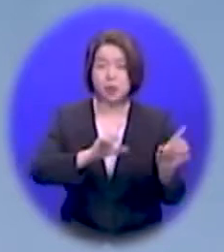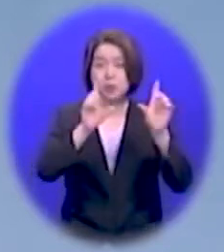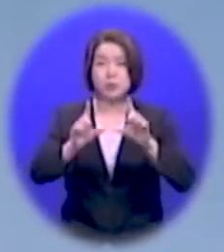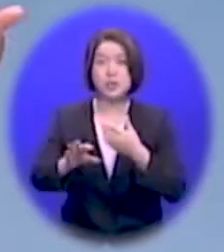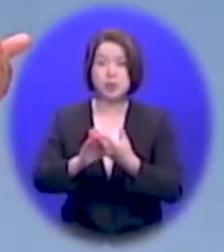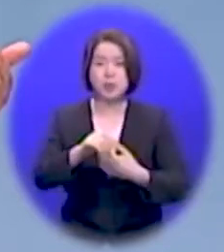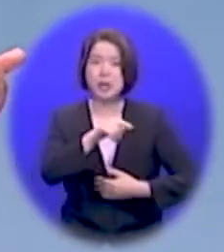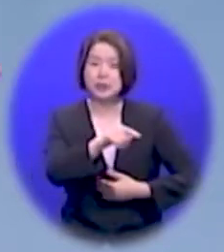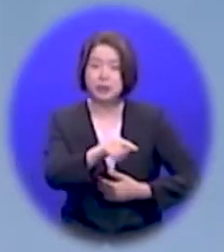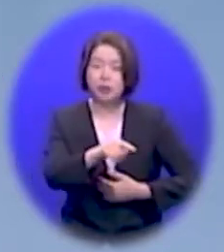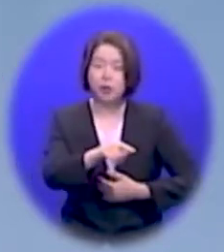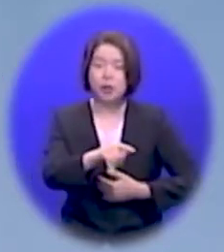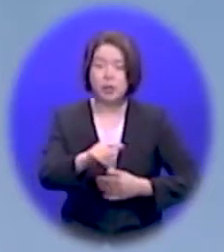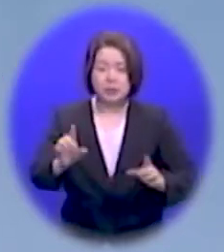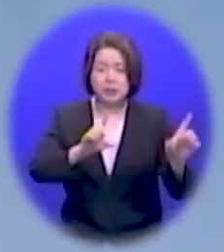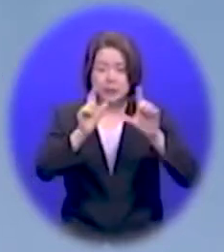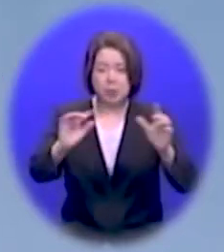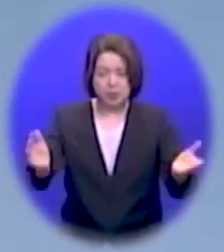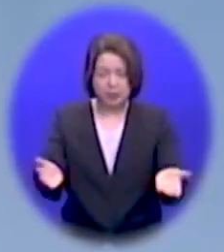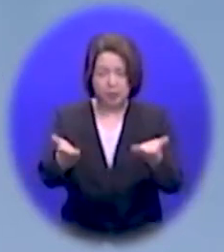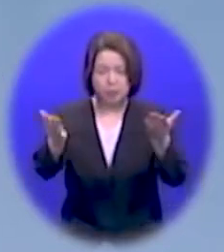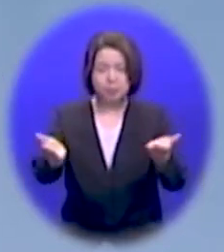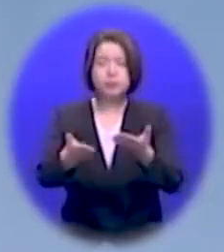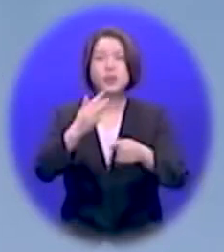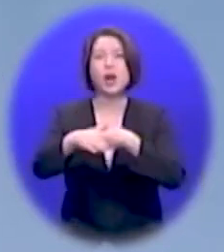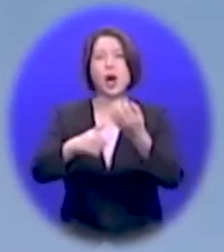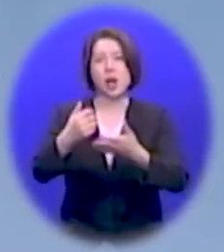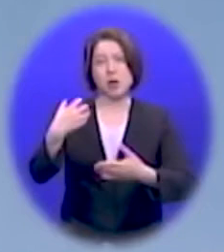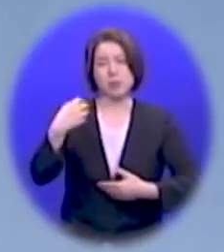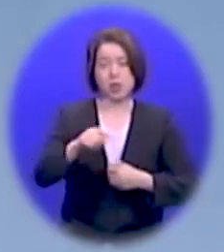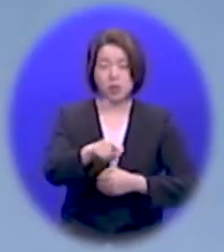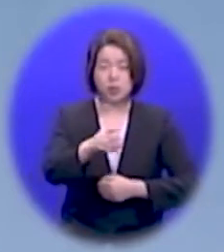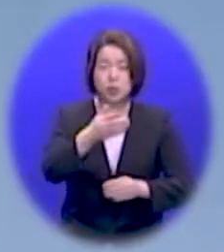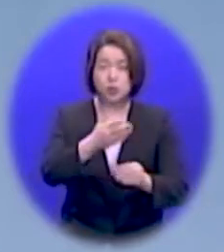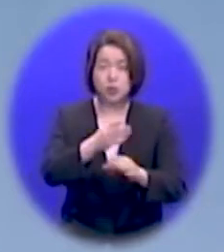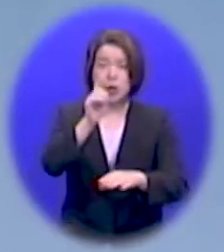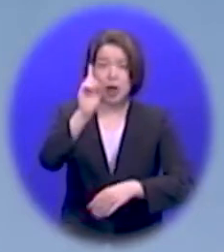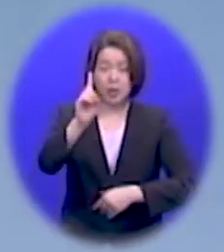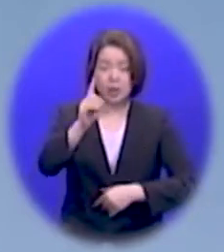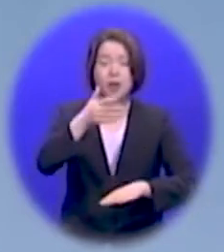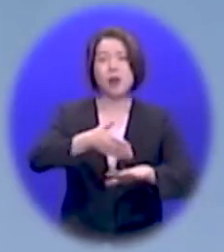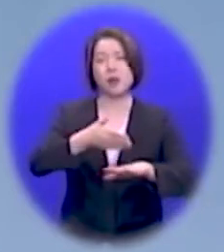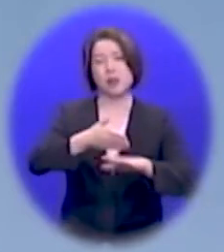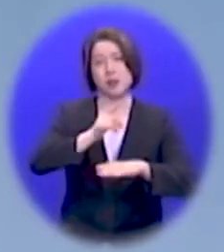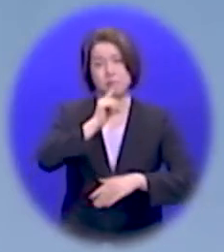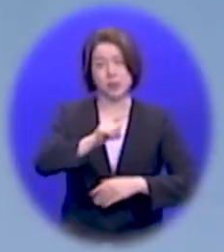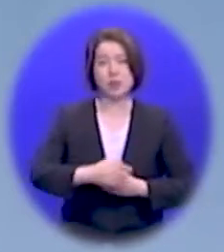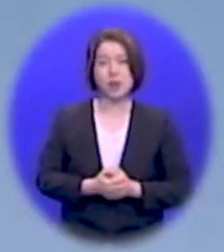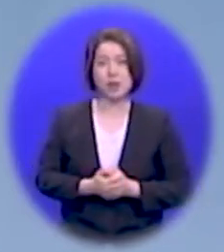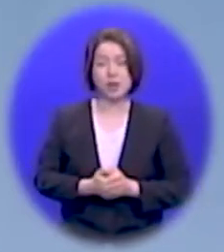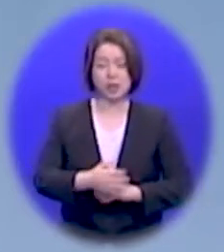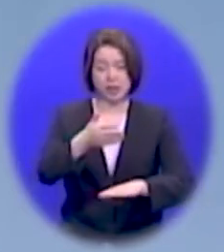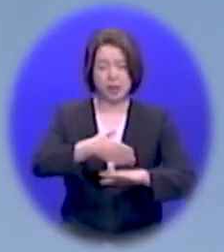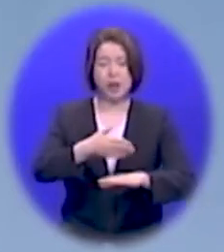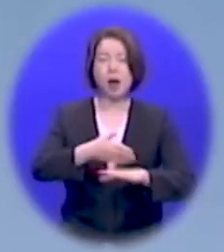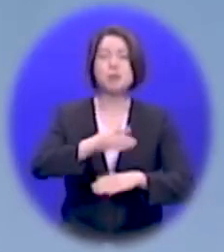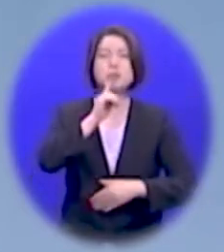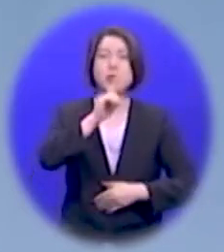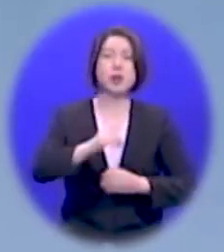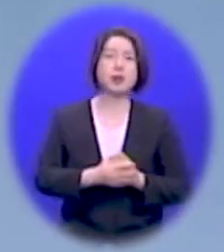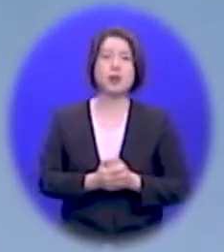삶을 하나님이 일으키신 은 것을 보게 됩니다 그중에 하나가 감사하라는 것입니다 감사하라